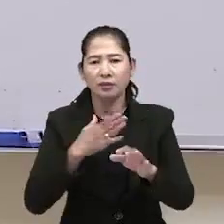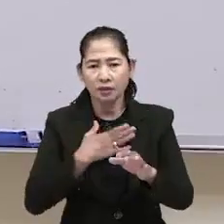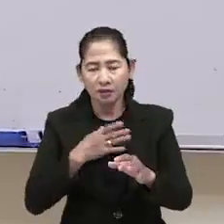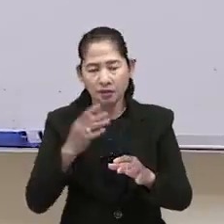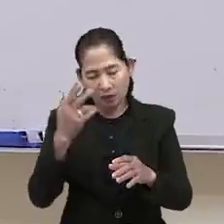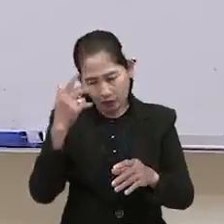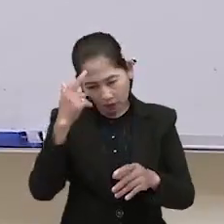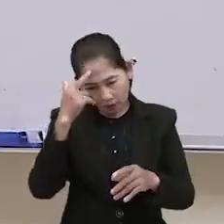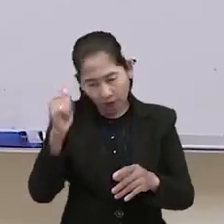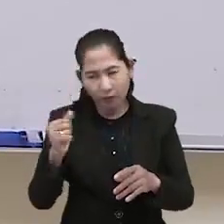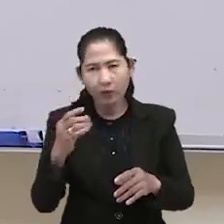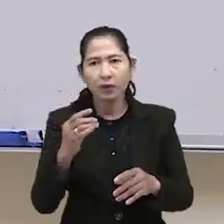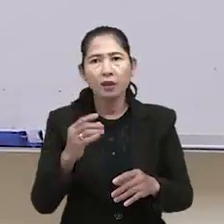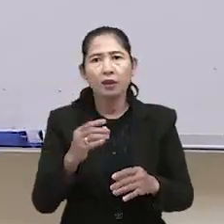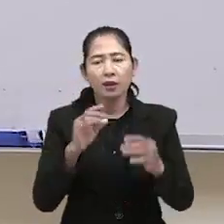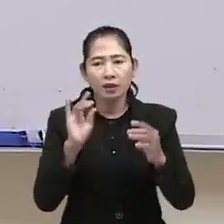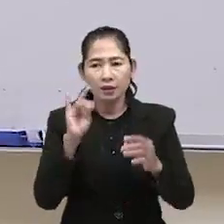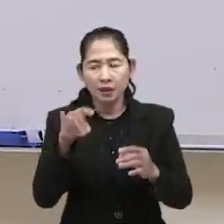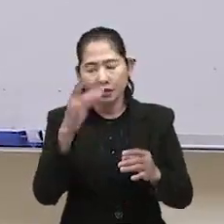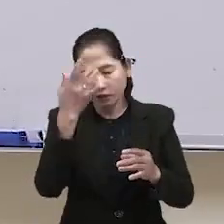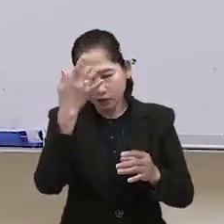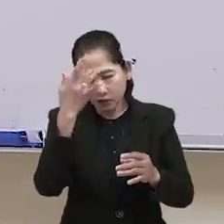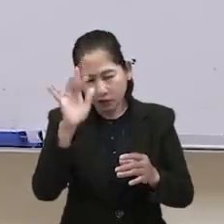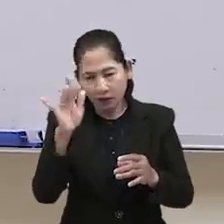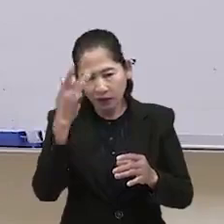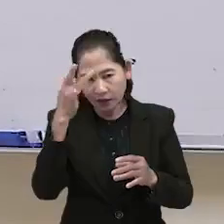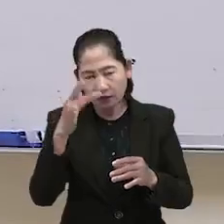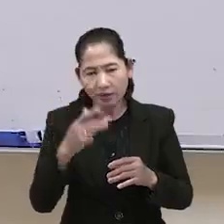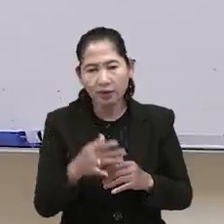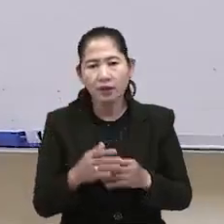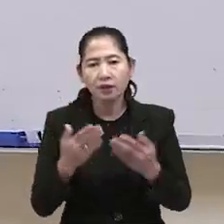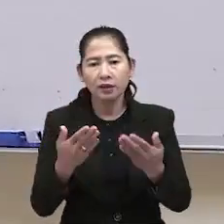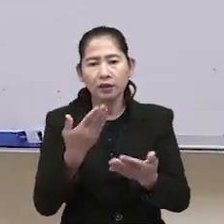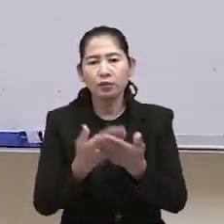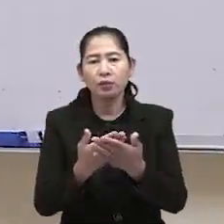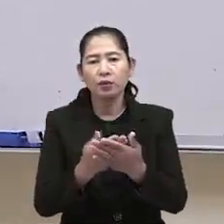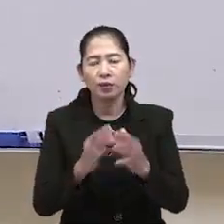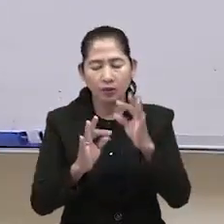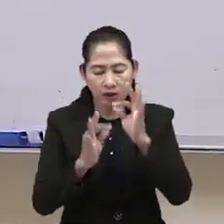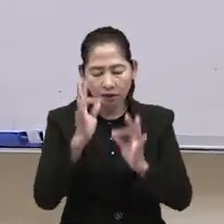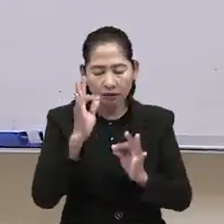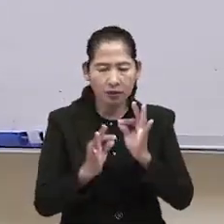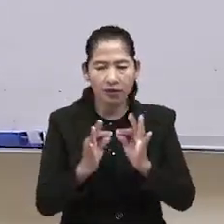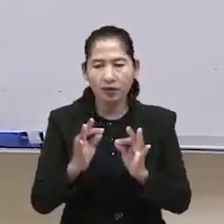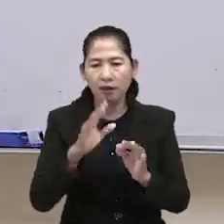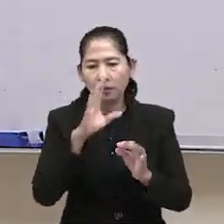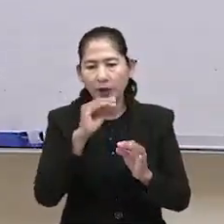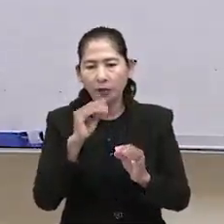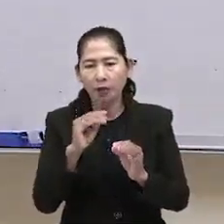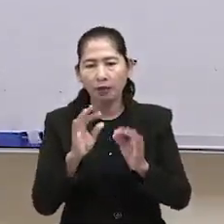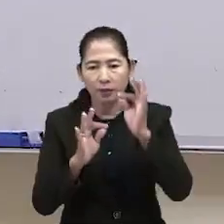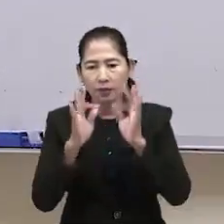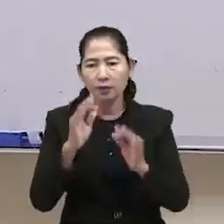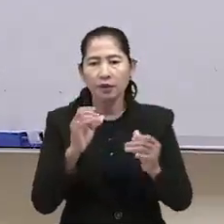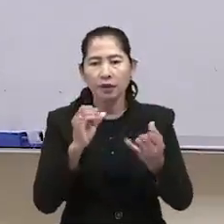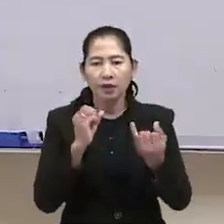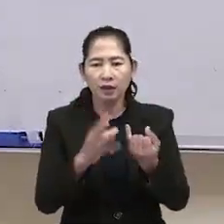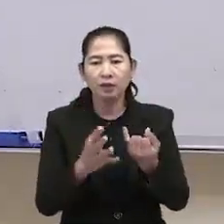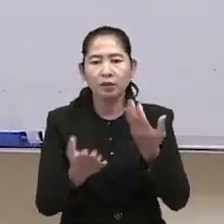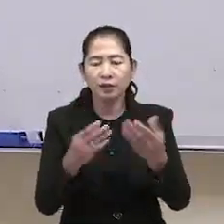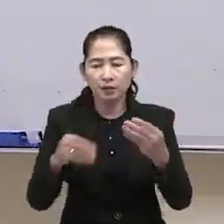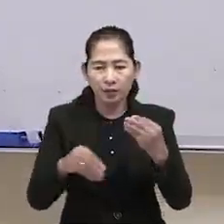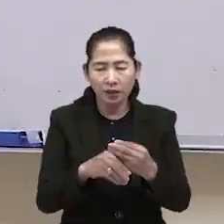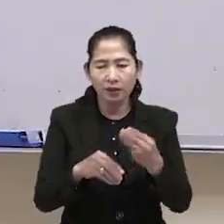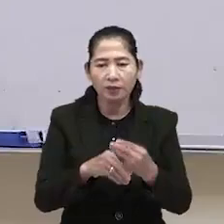ពីព្រោះវាគឺជាសត្វដ៏ឆ្លាតវាងវៃឧទាហរណ៍អញ្ចឹងណាចា៎នឹងឲ្យឈ្មោះថាការវាយតម្លៃកូនអាចនិយាយពីការវាយតម្លៃអញ្ចឹងក៏បានឬក៏ប